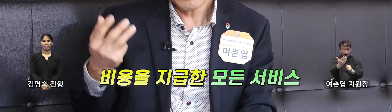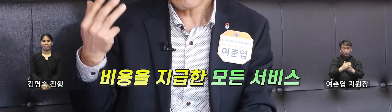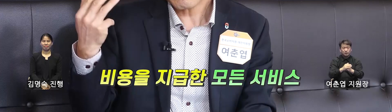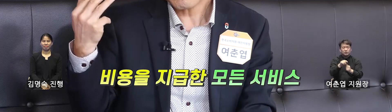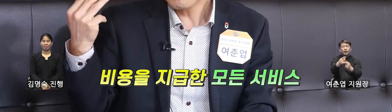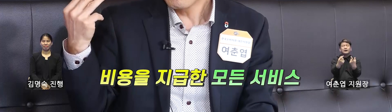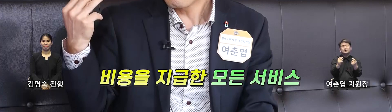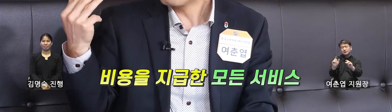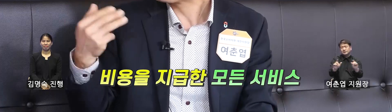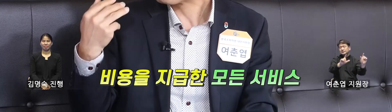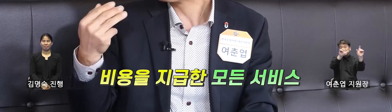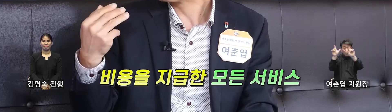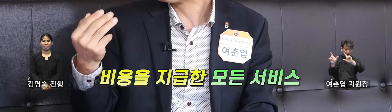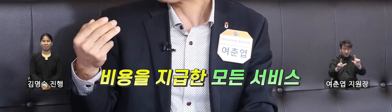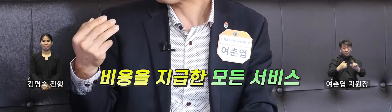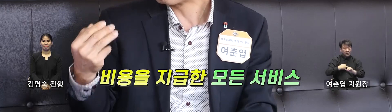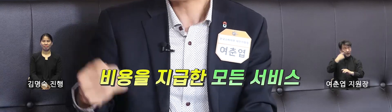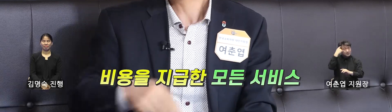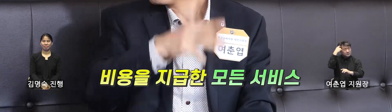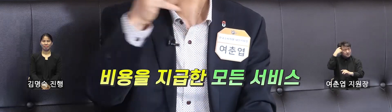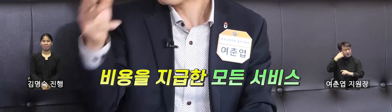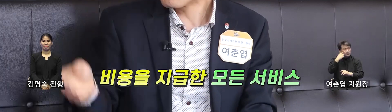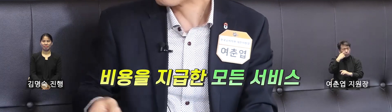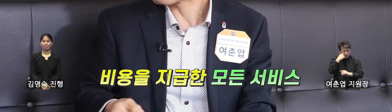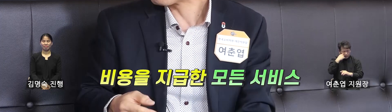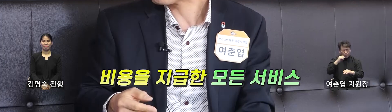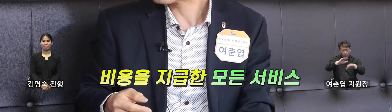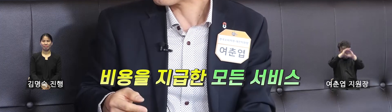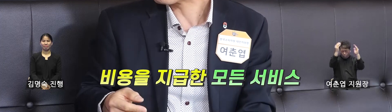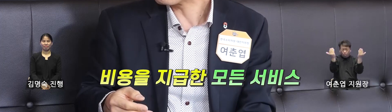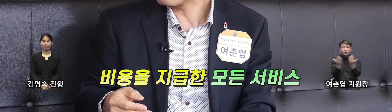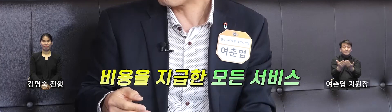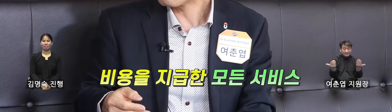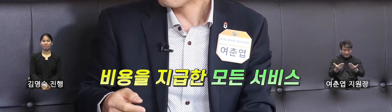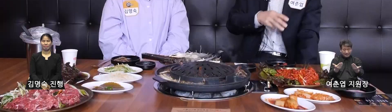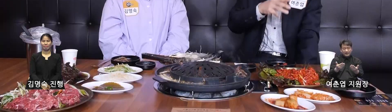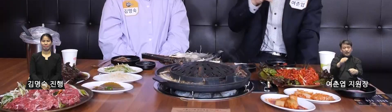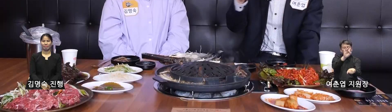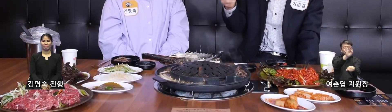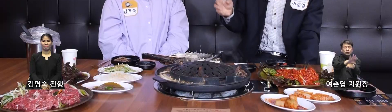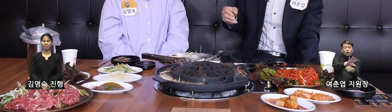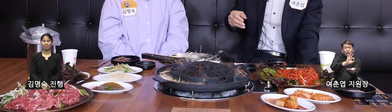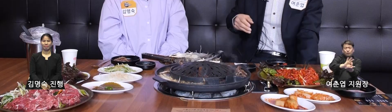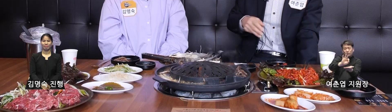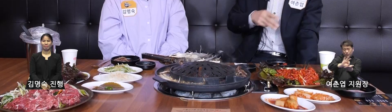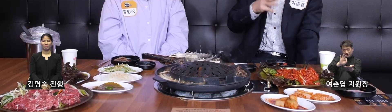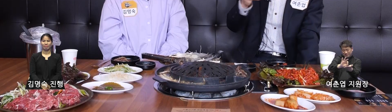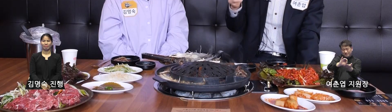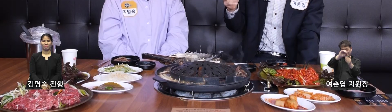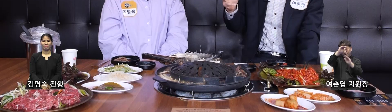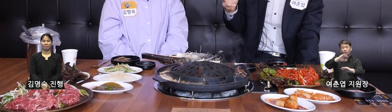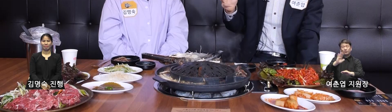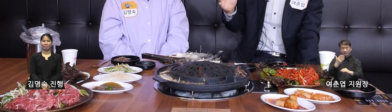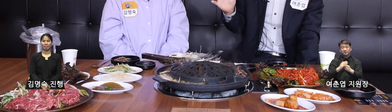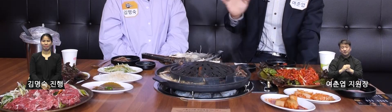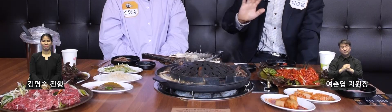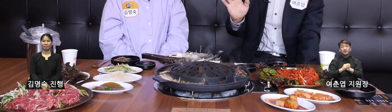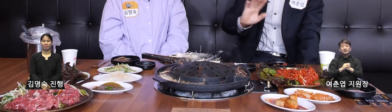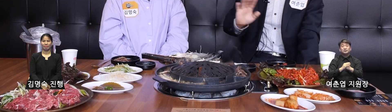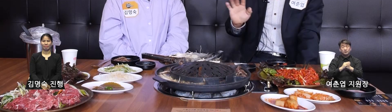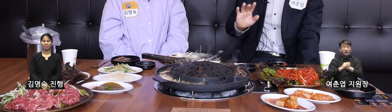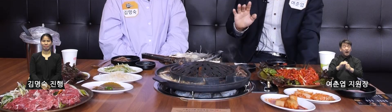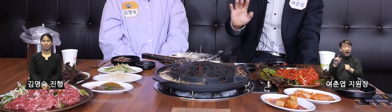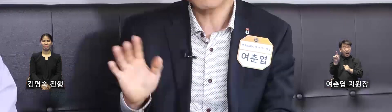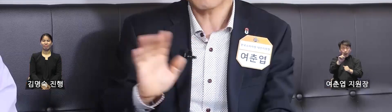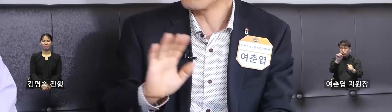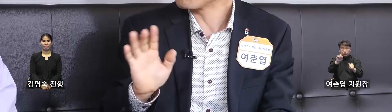우리가 미처 느끼지 못했던 모든 일들이 소비생활이라는 거예요. 이런 소비 행위를 하면서 아무